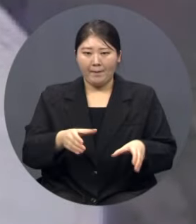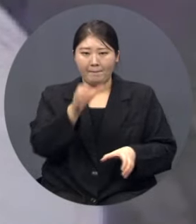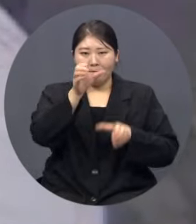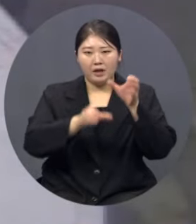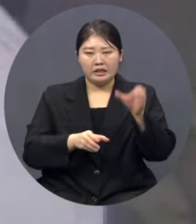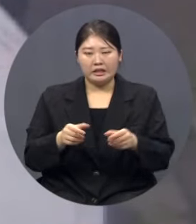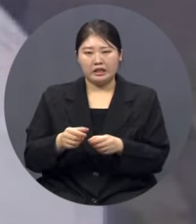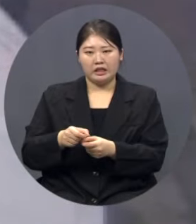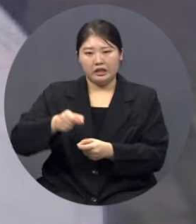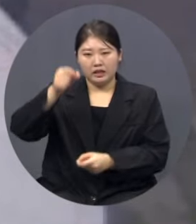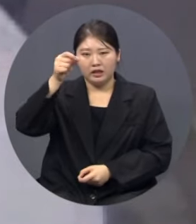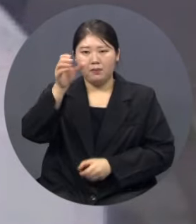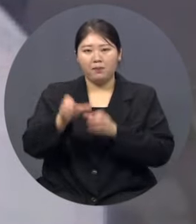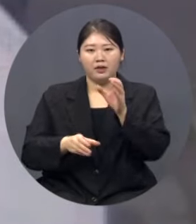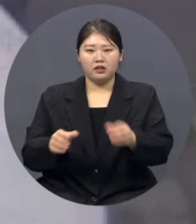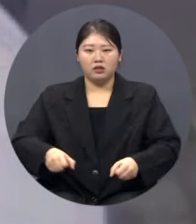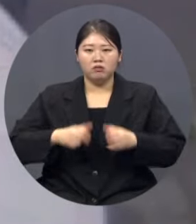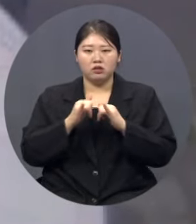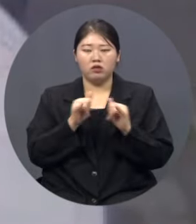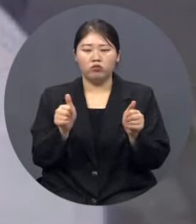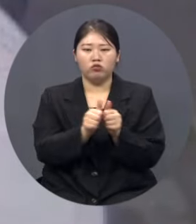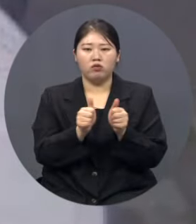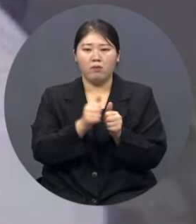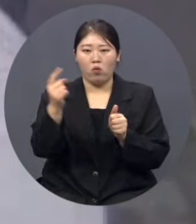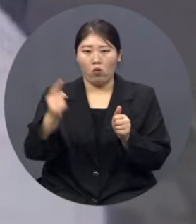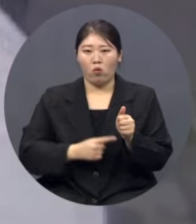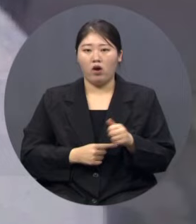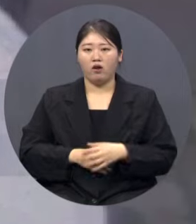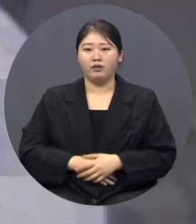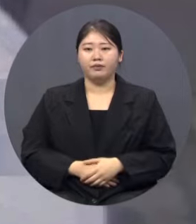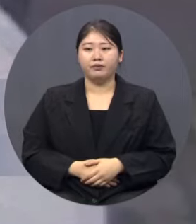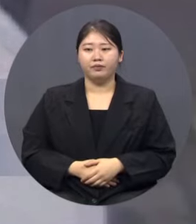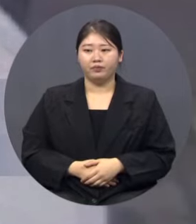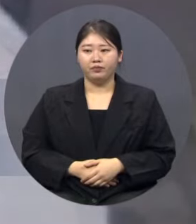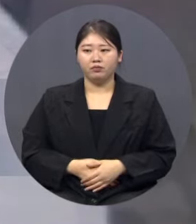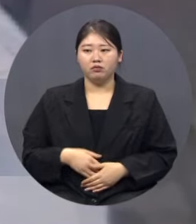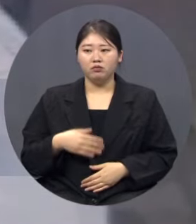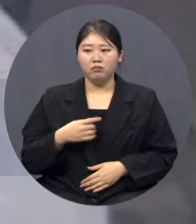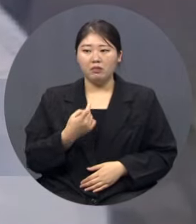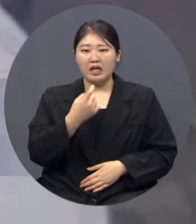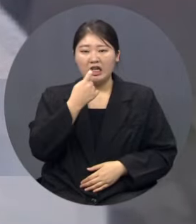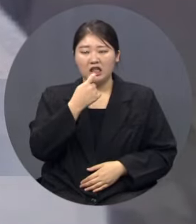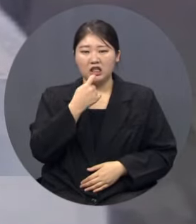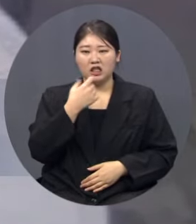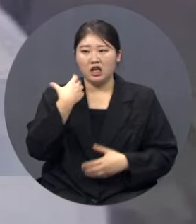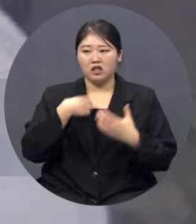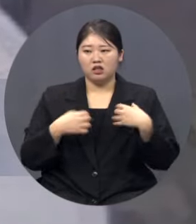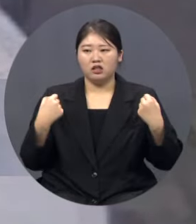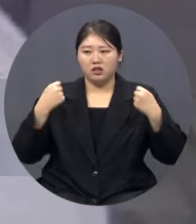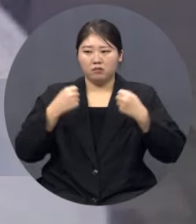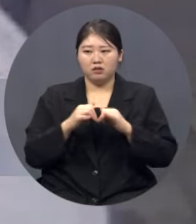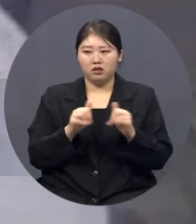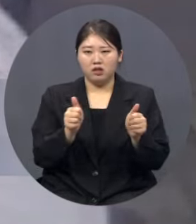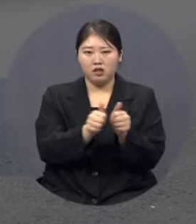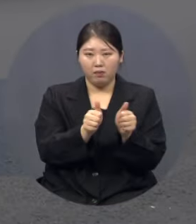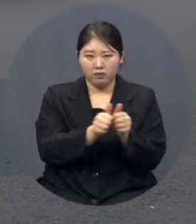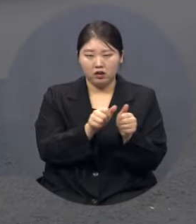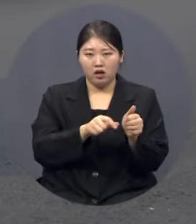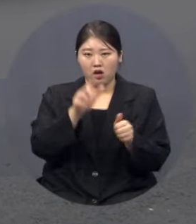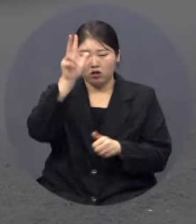두 남성이 순찰차 뒤에 나타납니다. 하얀 레네스커트 입은 남자. 경찰차에서